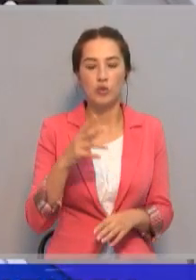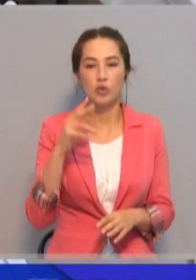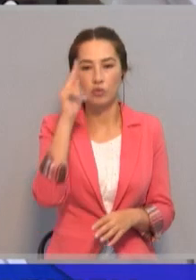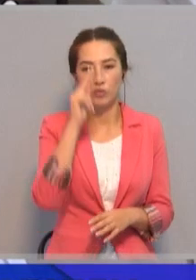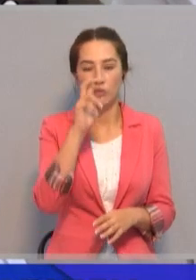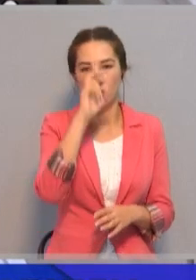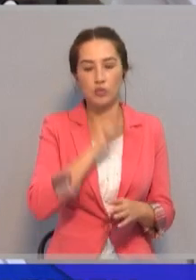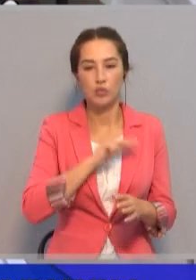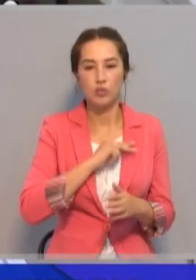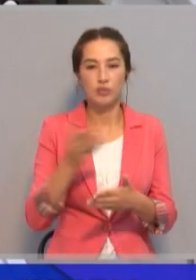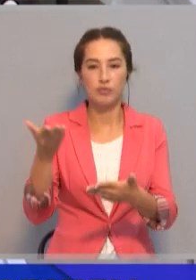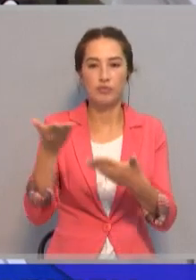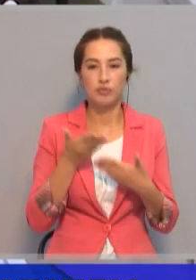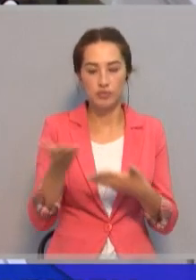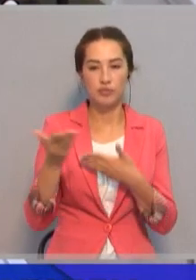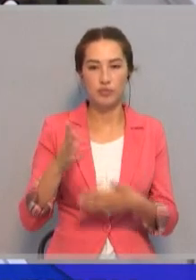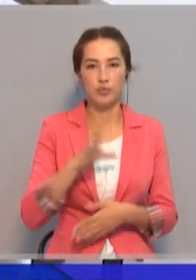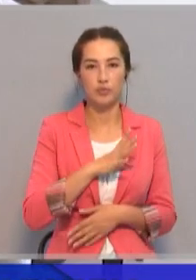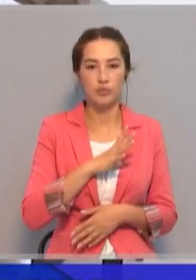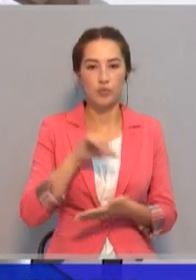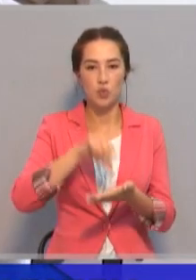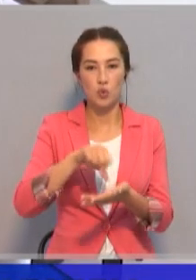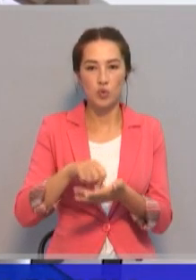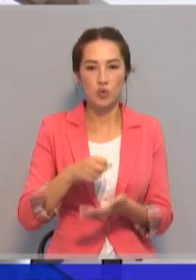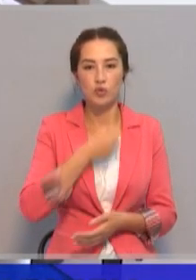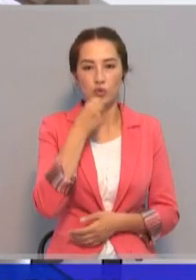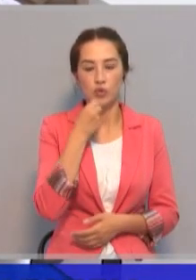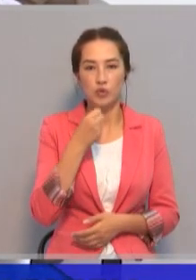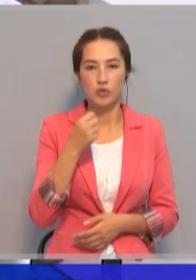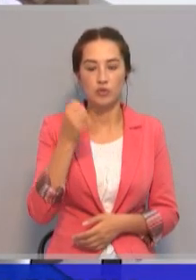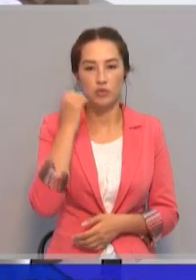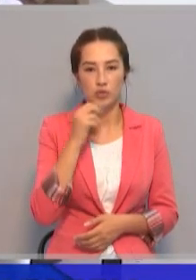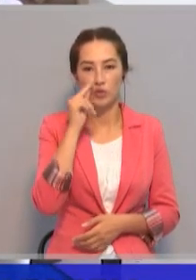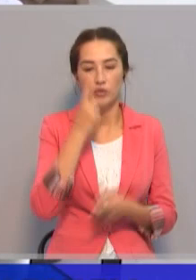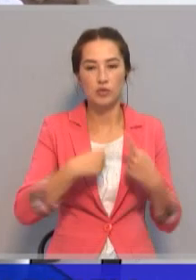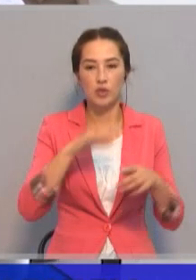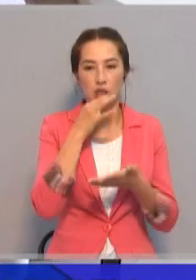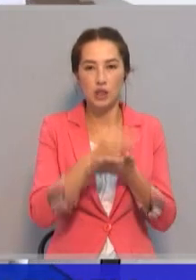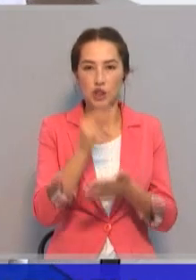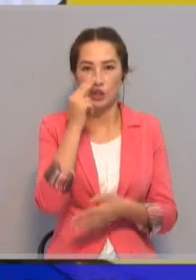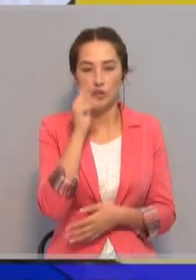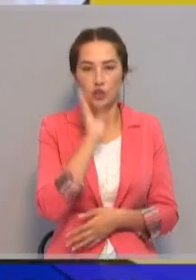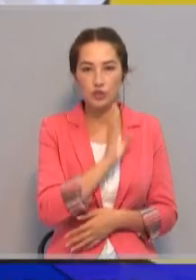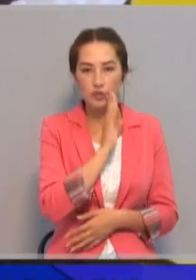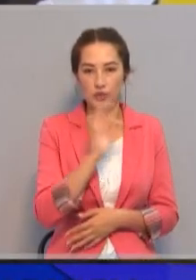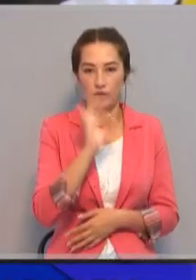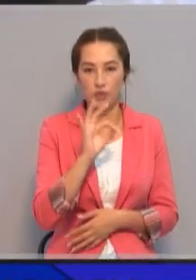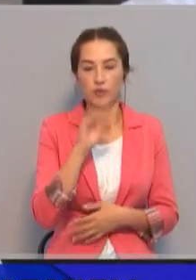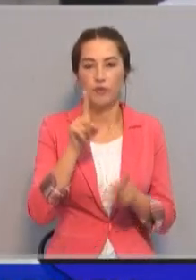өкілдері арнайы шақырылған. Жиынға ардагер ұстаздар, Шымкент қаласының әйелдер кеңесі қоғамдық бірлестігінің өкілдері